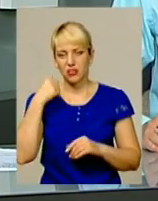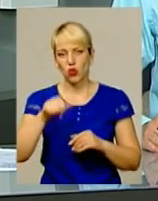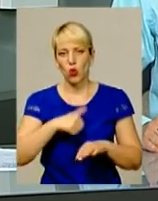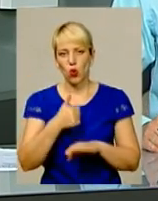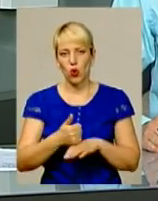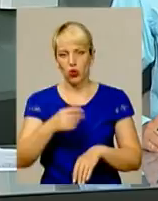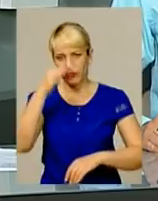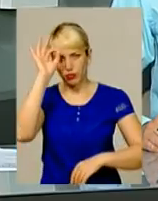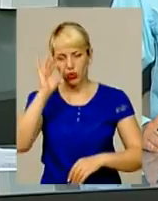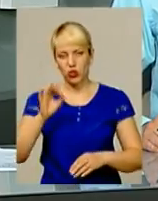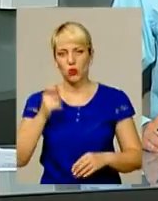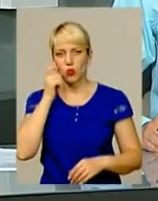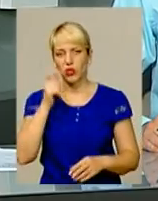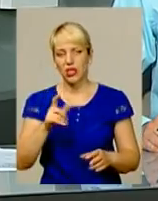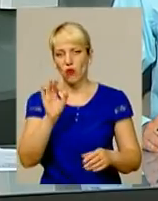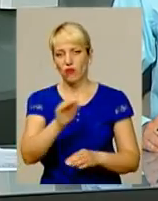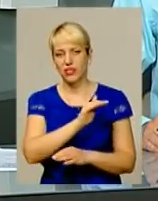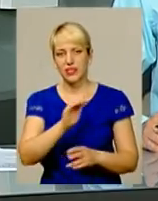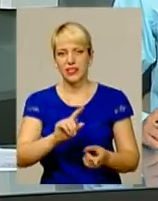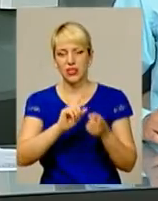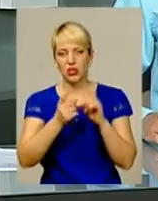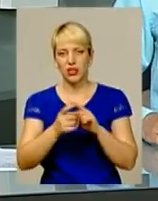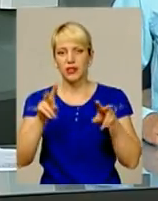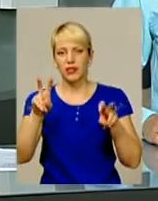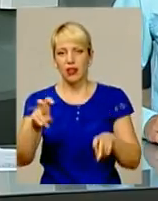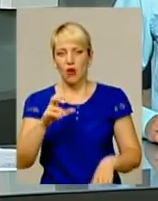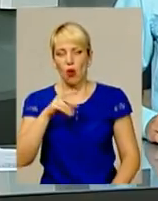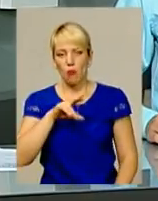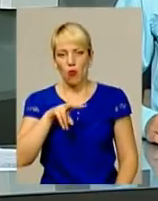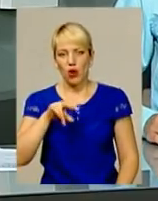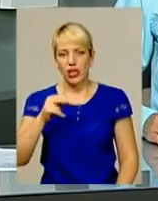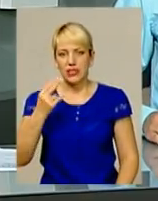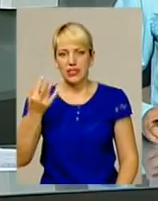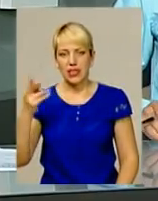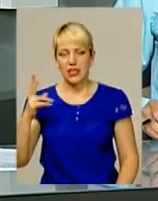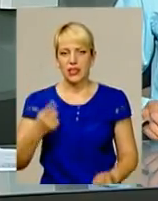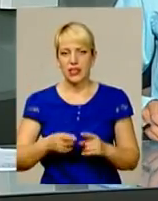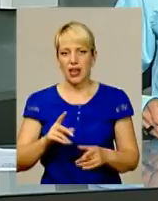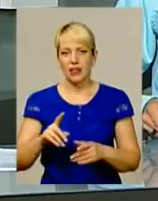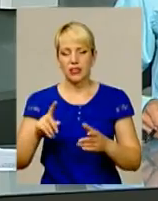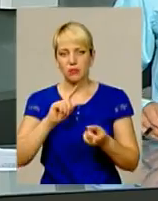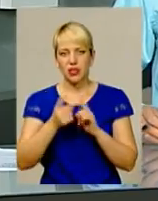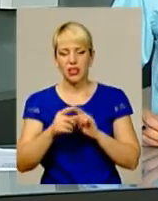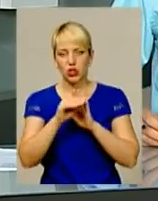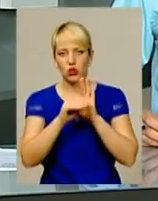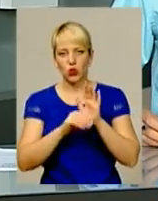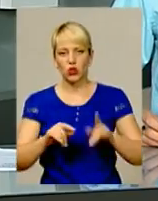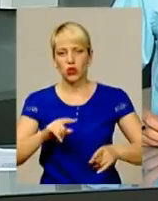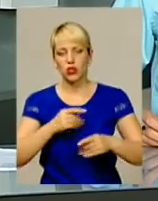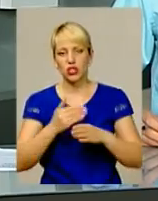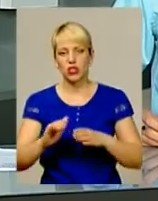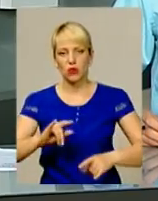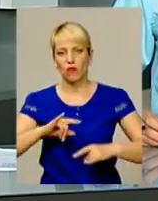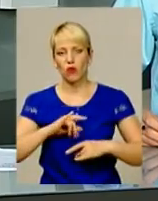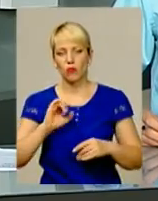правоохоронці країни офіційно стали називатися поліцейськими. Відтоді стражі порядку змінили структуру, часткову форму і